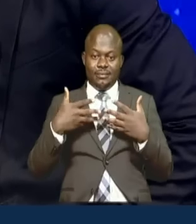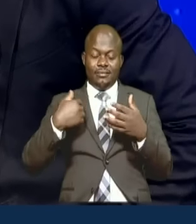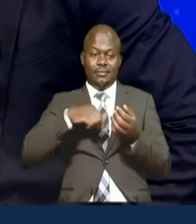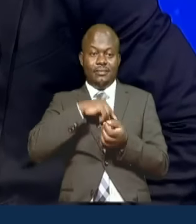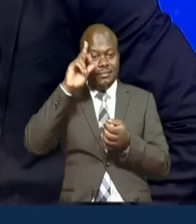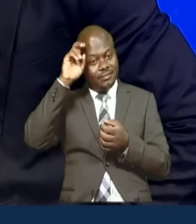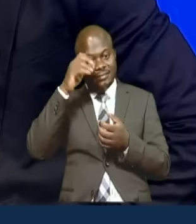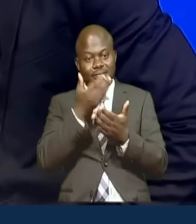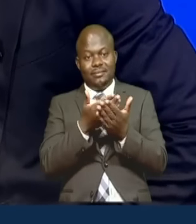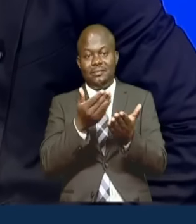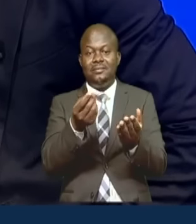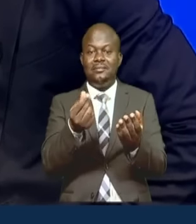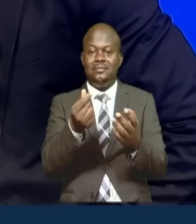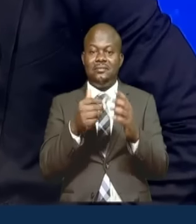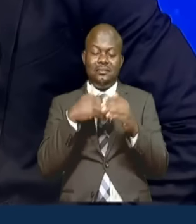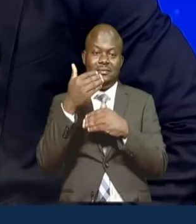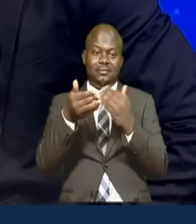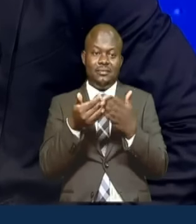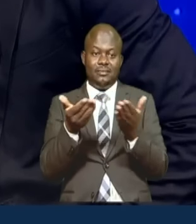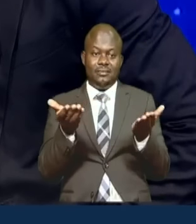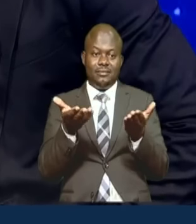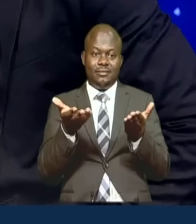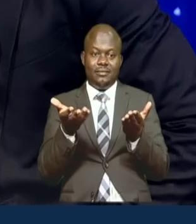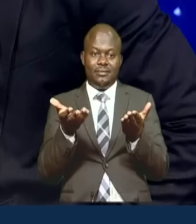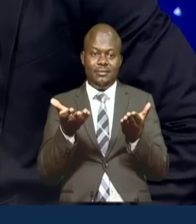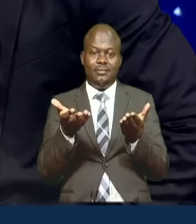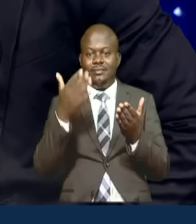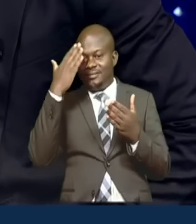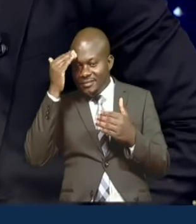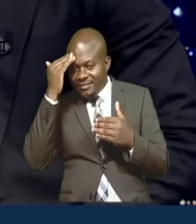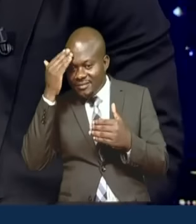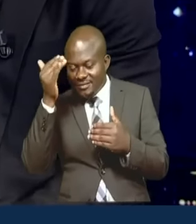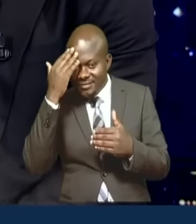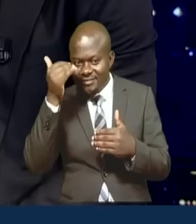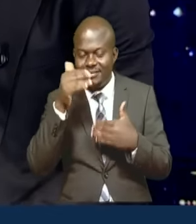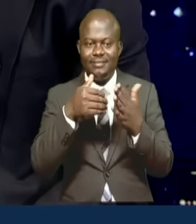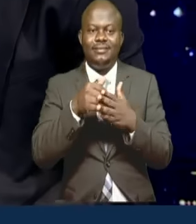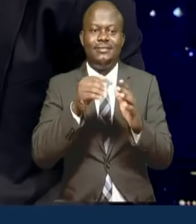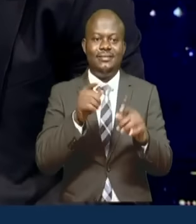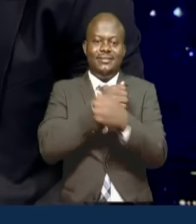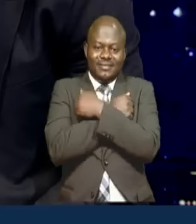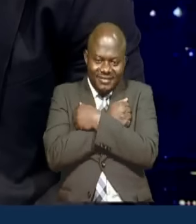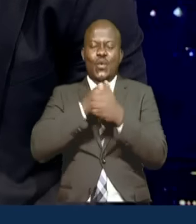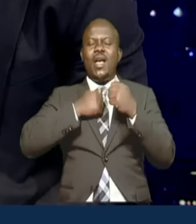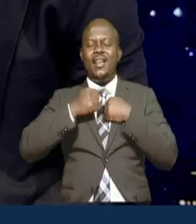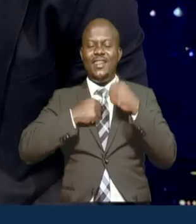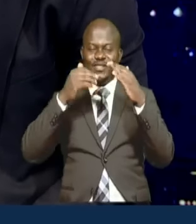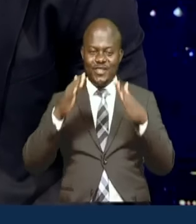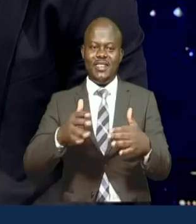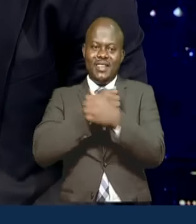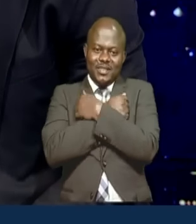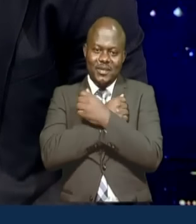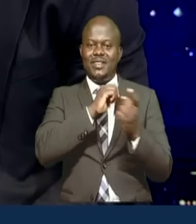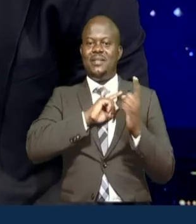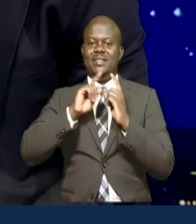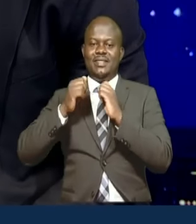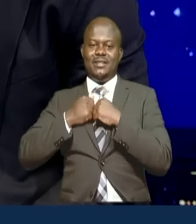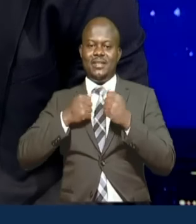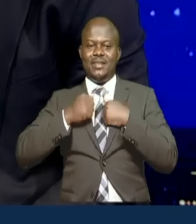gutse nk'amafaranga, arayima ndamubaza mese kubera iki? Aravuga ngo nkunda u Rwanda, nkunda abasirikare b'u